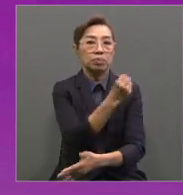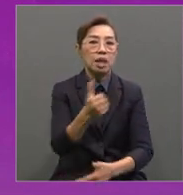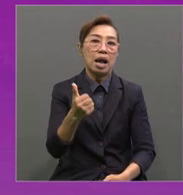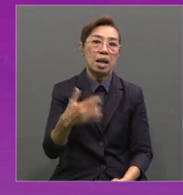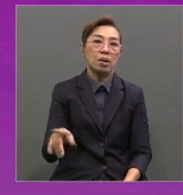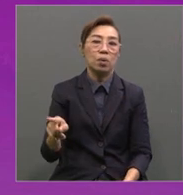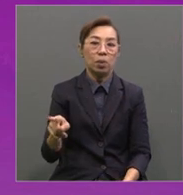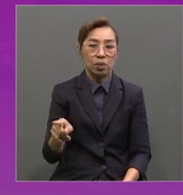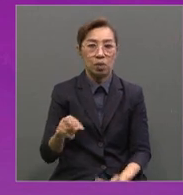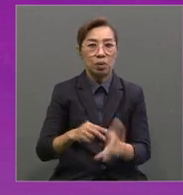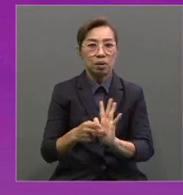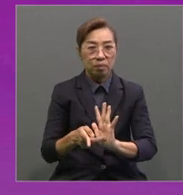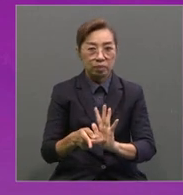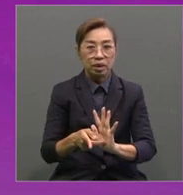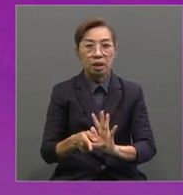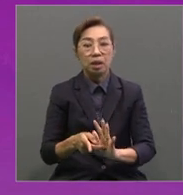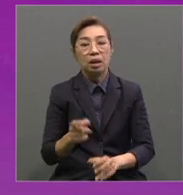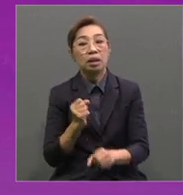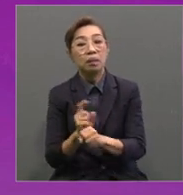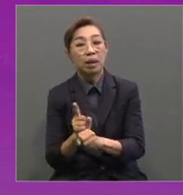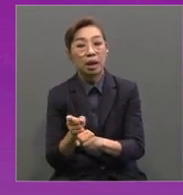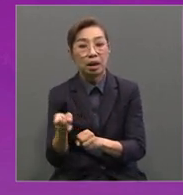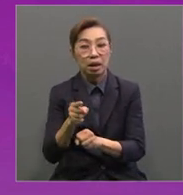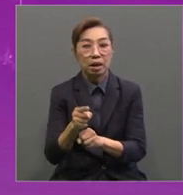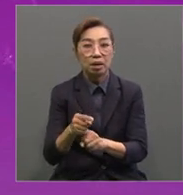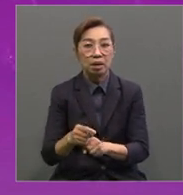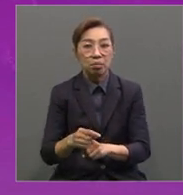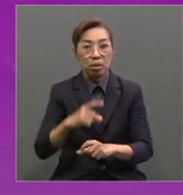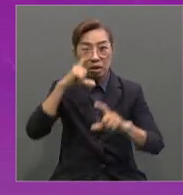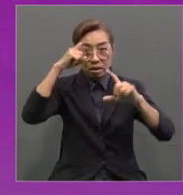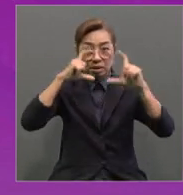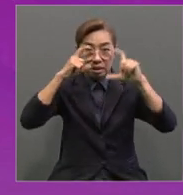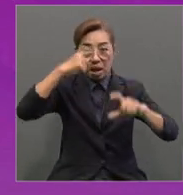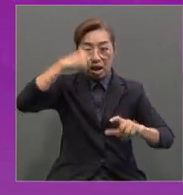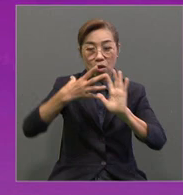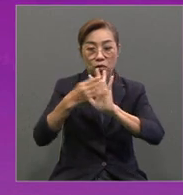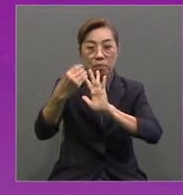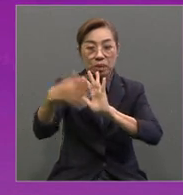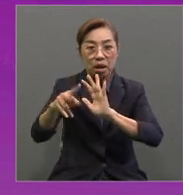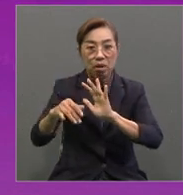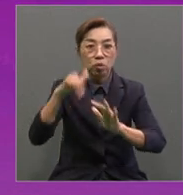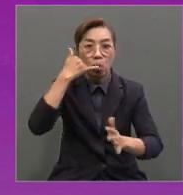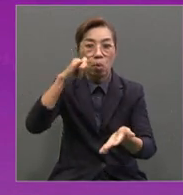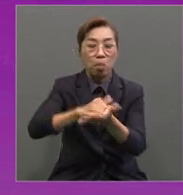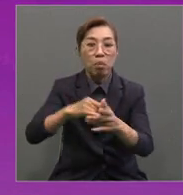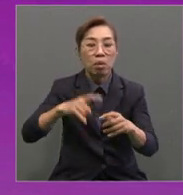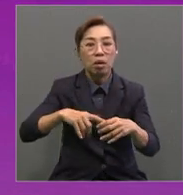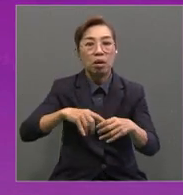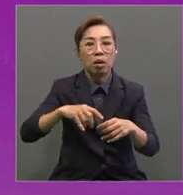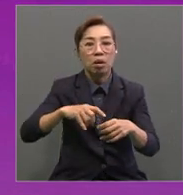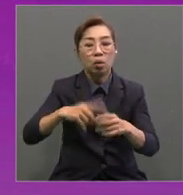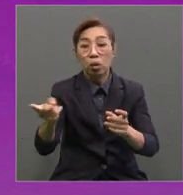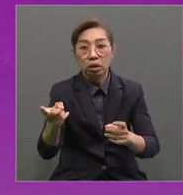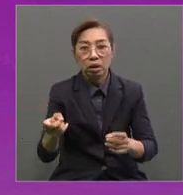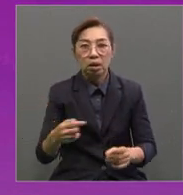อย่างแล้วค่ะดำเนินการต่อไปคืออะไรรู้มั้ยคะตัดสายทิ้งน่ะทันทีอ่ะสุดท้ายผู้เสียหายรายนี้นะคะบอกว่า